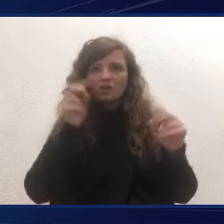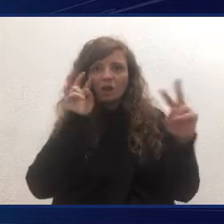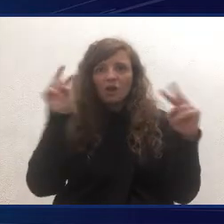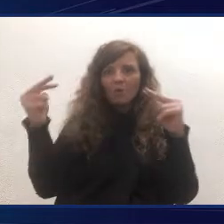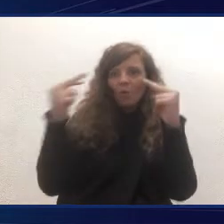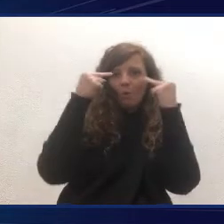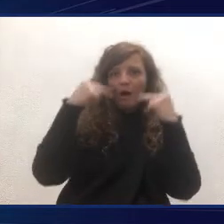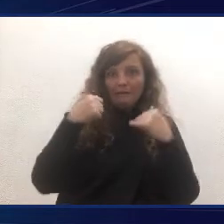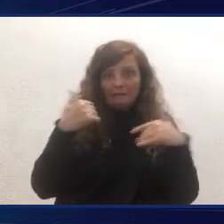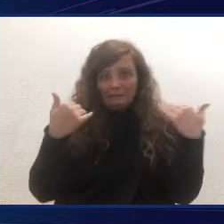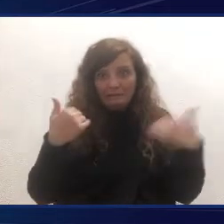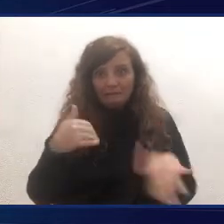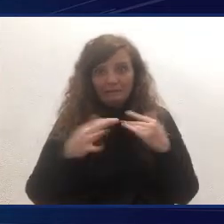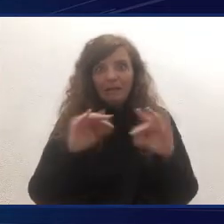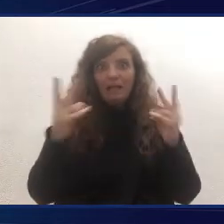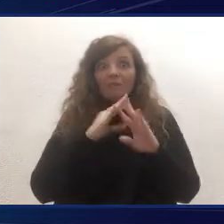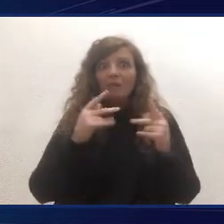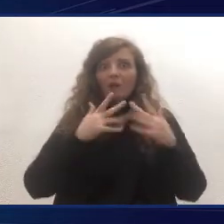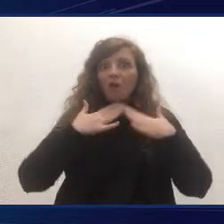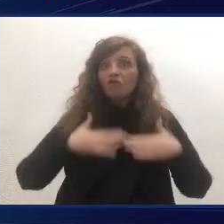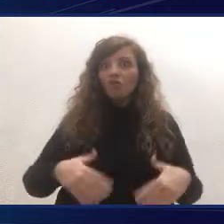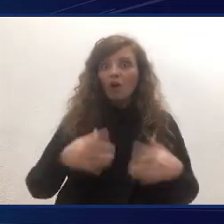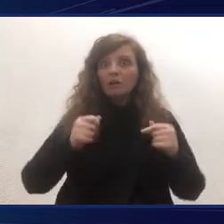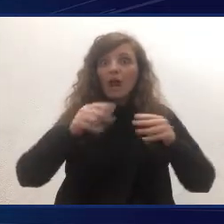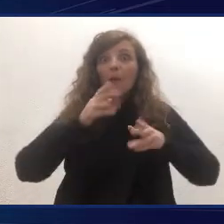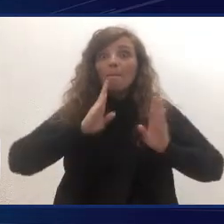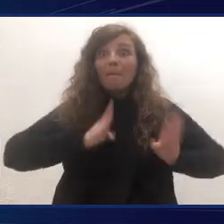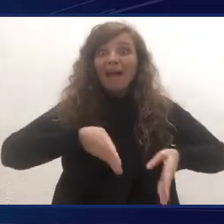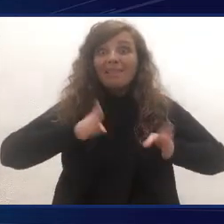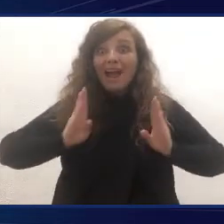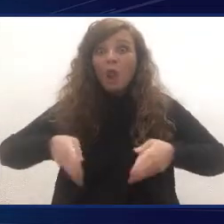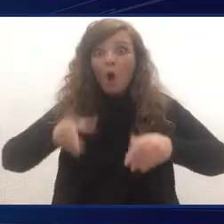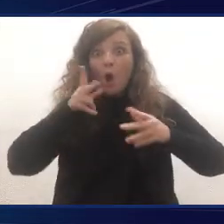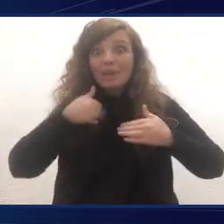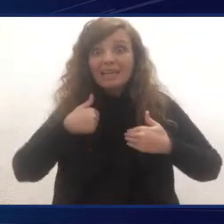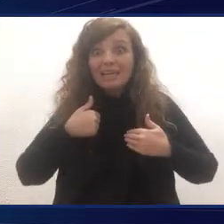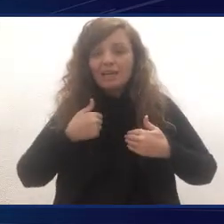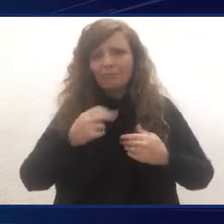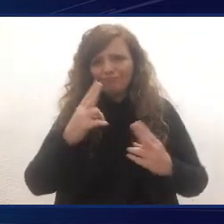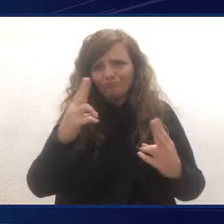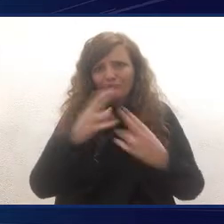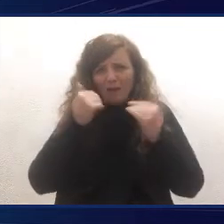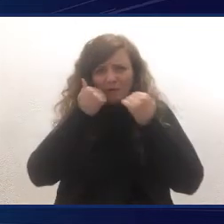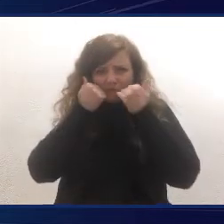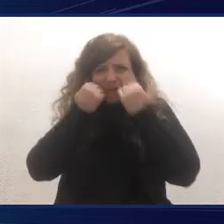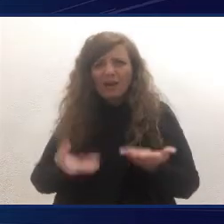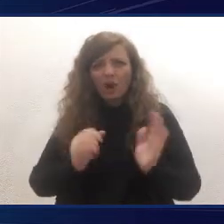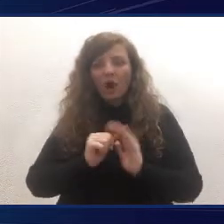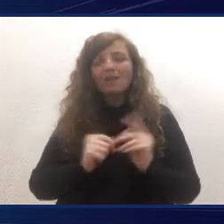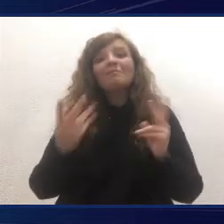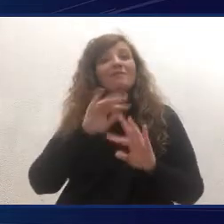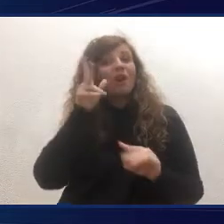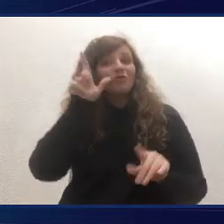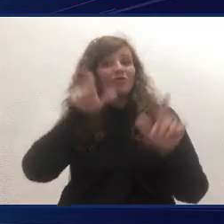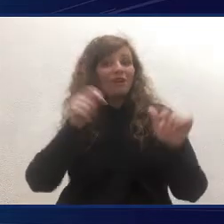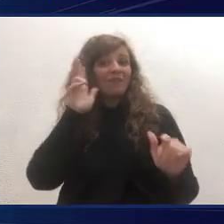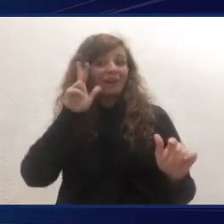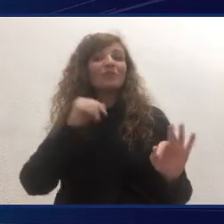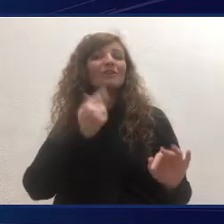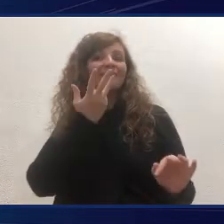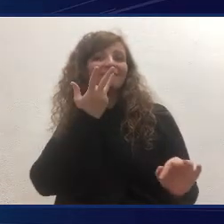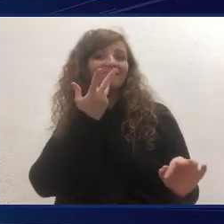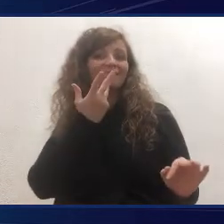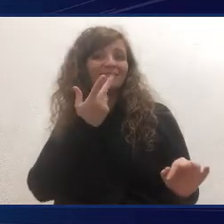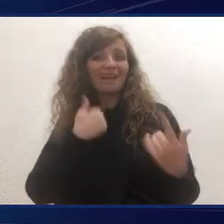sguardi incrociavo per strada ai primi tempi? Una donna che indossa i pantaloni. Oh, che scandalo! Ma le donne francesi